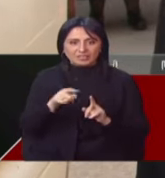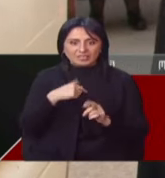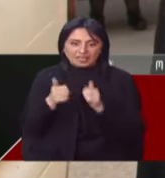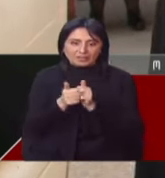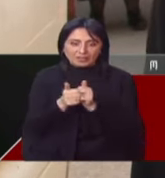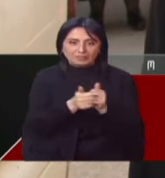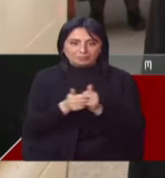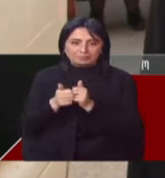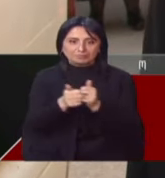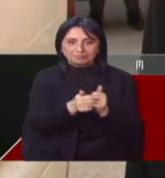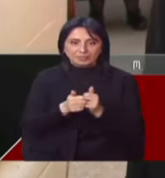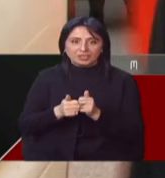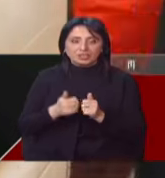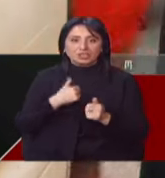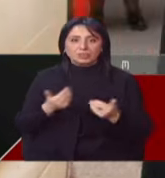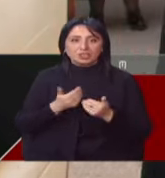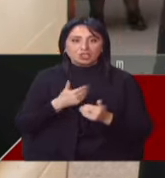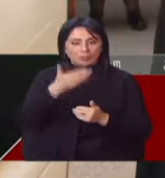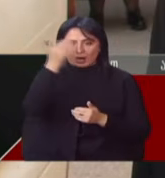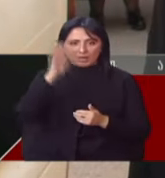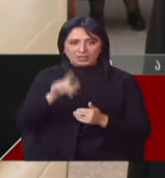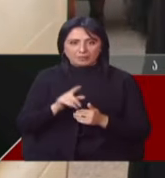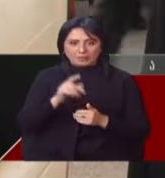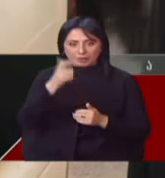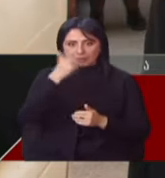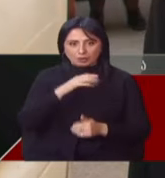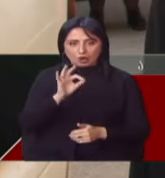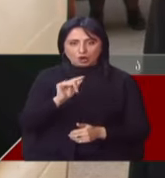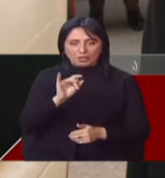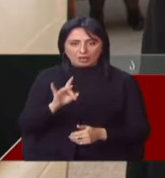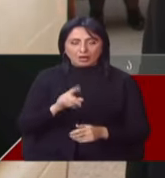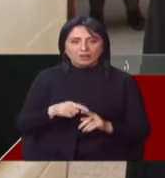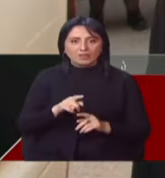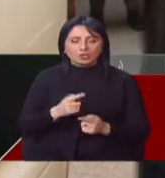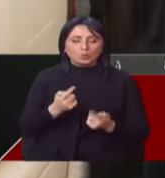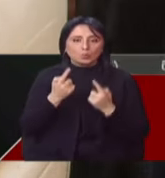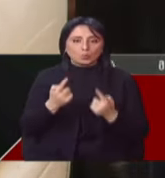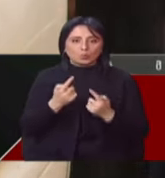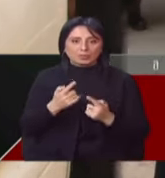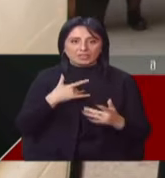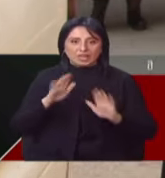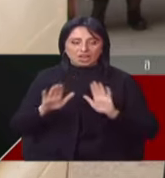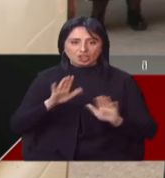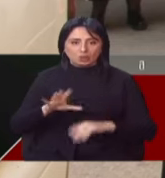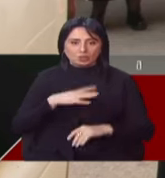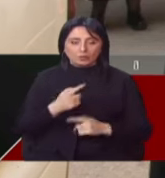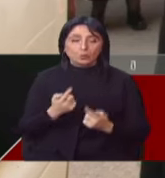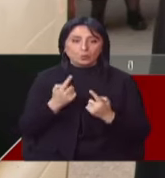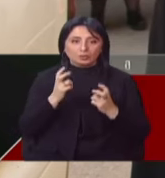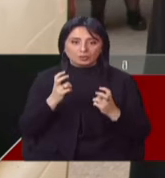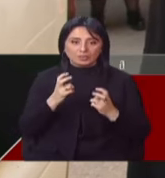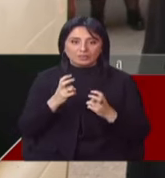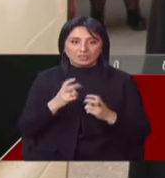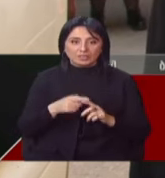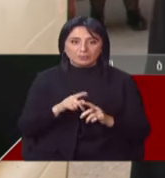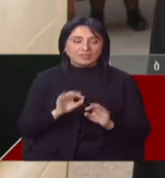გვერდზე ვიყავი და მე ჩემს ცხოვრებაში არ დამავისყდება ბატონი ოთარი. ეს ხო უდიდესი რეჟისორი იყო, უდიდესი,